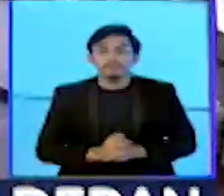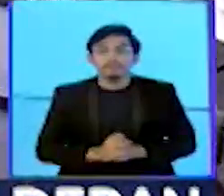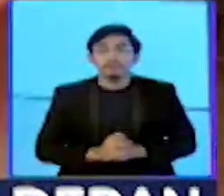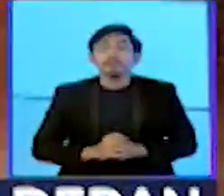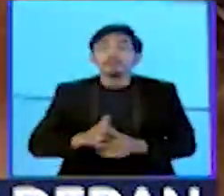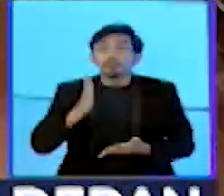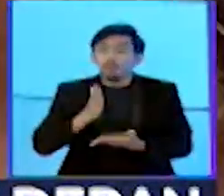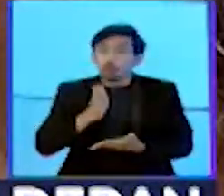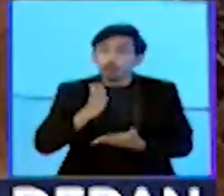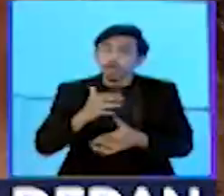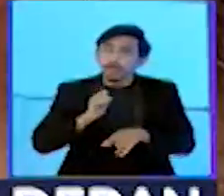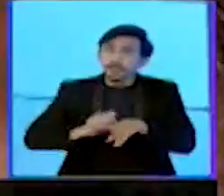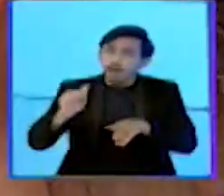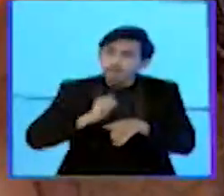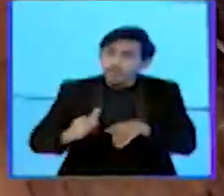proses rehabilitasi.